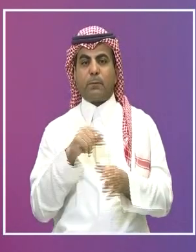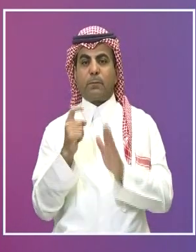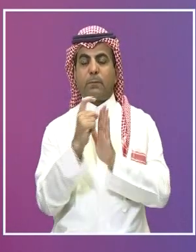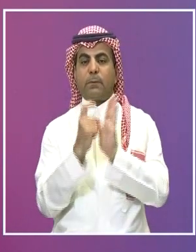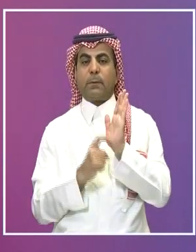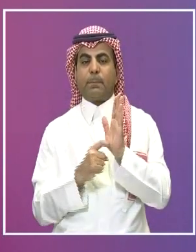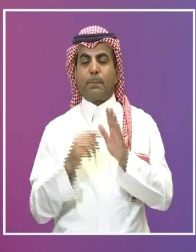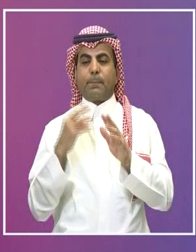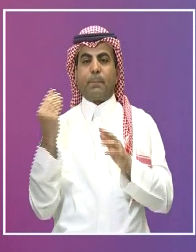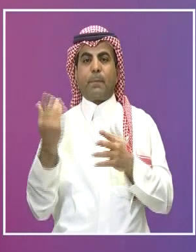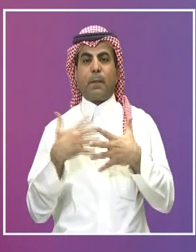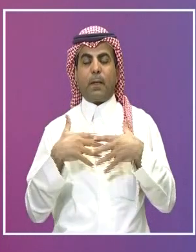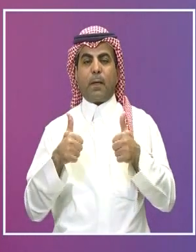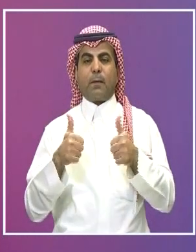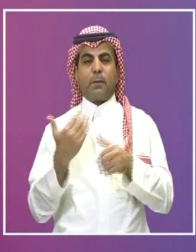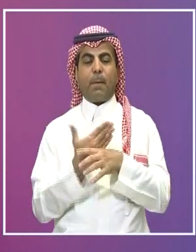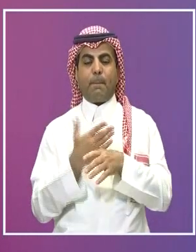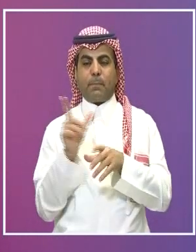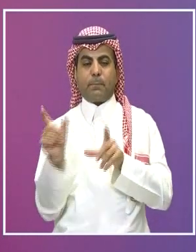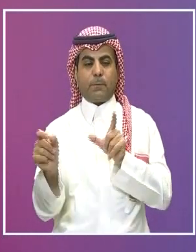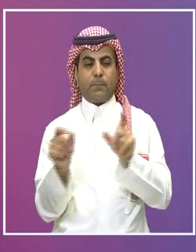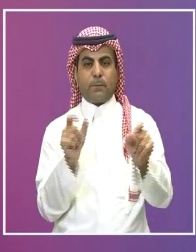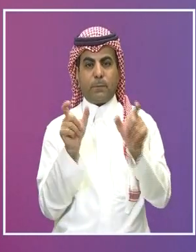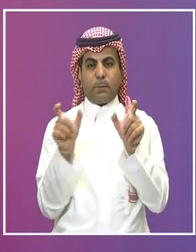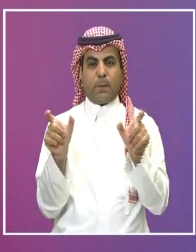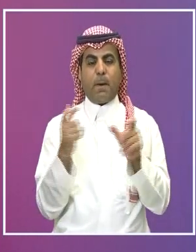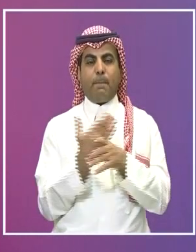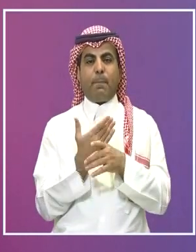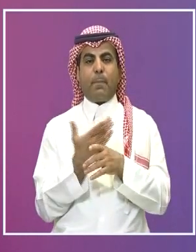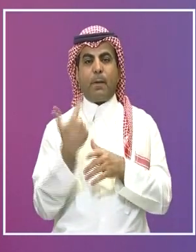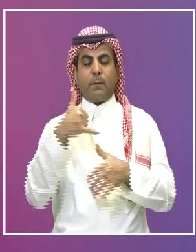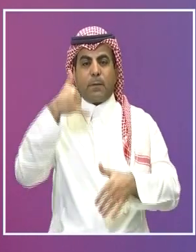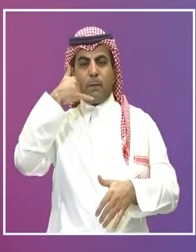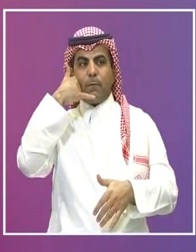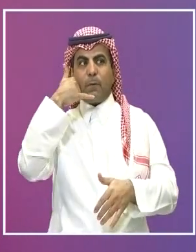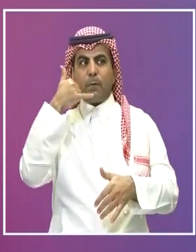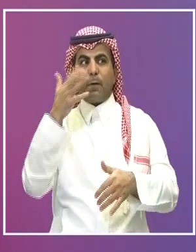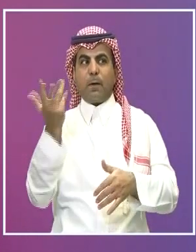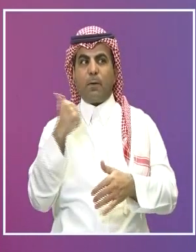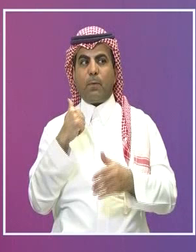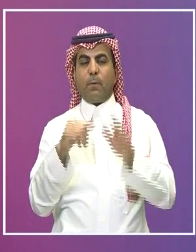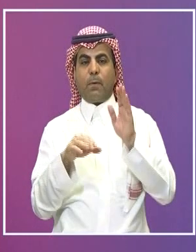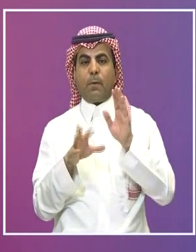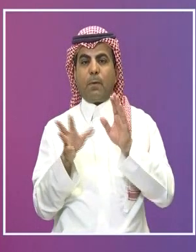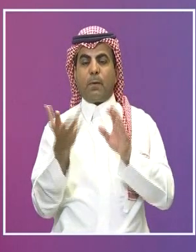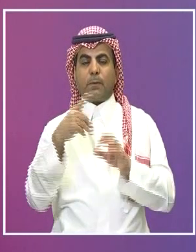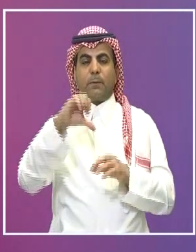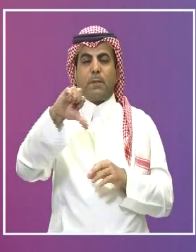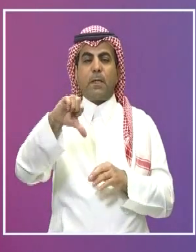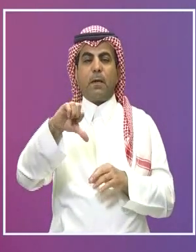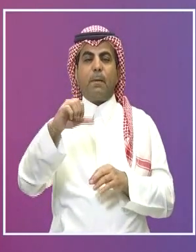بيئة العمل عبر تطبيق معا للرصد المتاح عبر أجهزة الهواتف الذكية أو من خلال الرقم